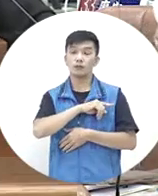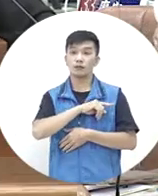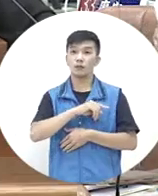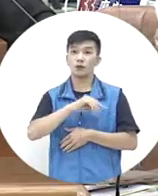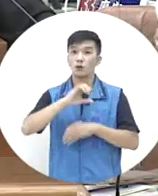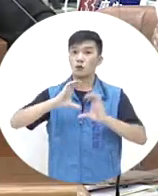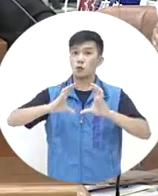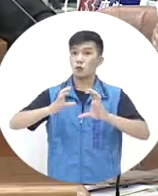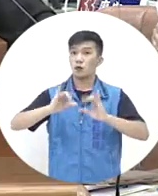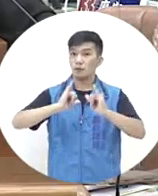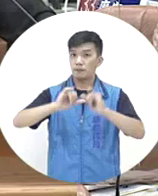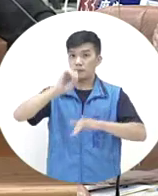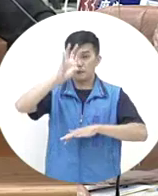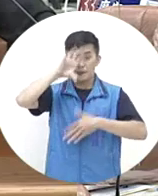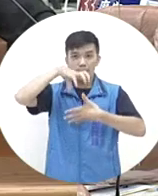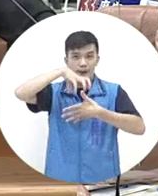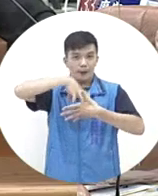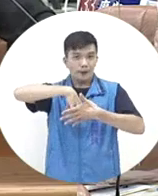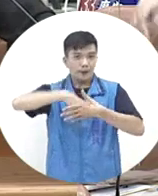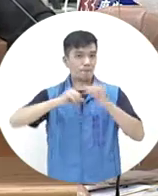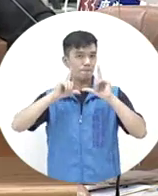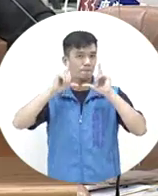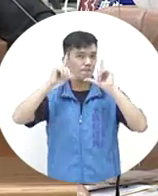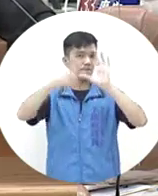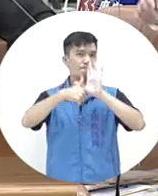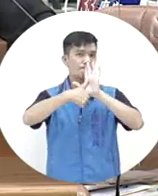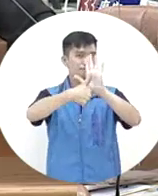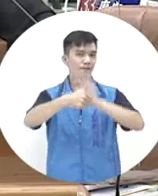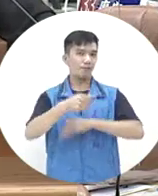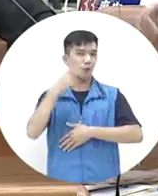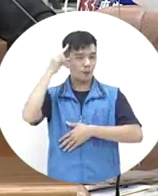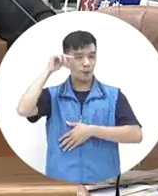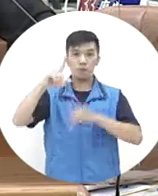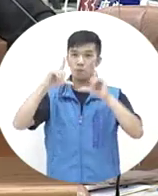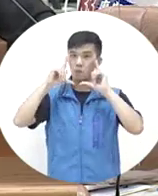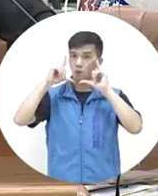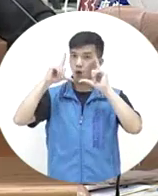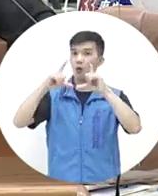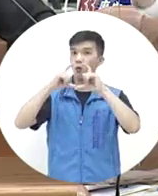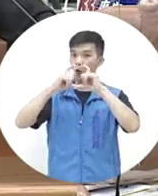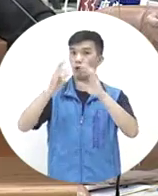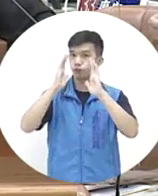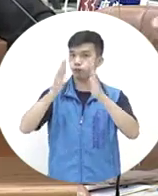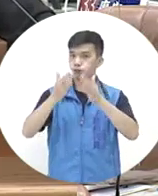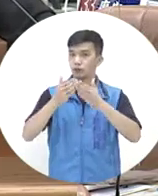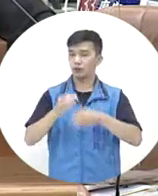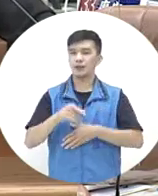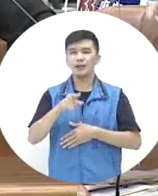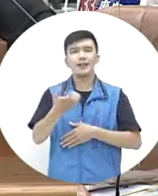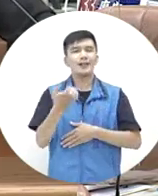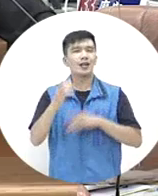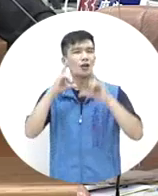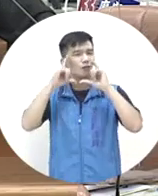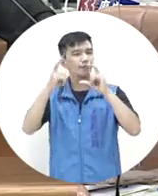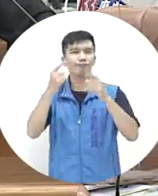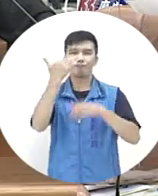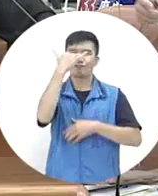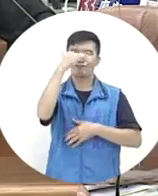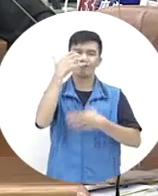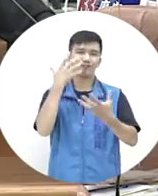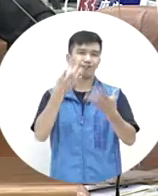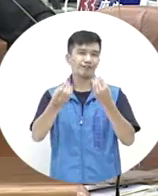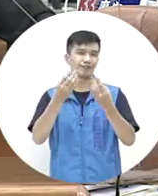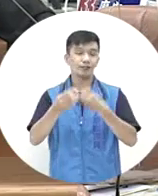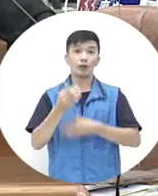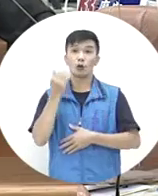党内的这个闪耀的明星哦，我认为你应该要好好回答。我很怕你刚刚回答的不清不楚，要依照刚这样的